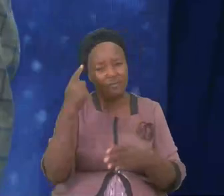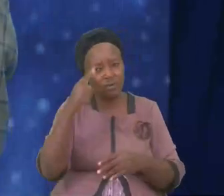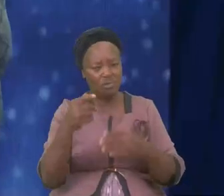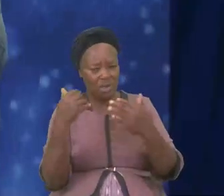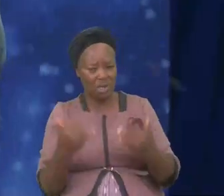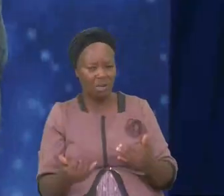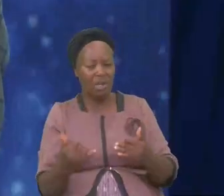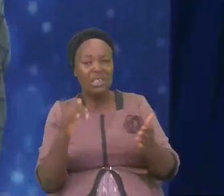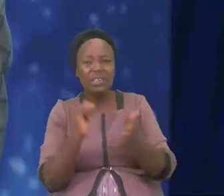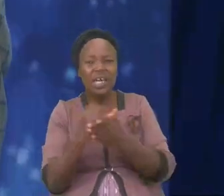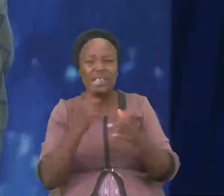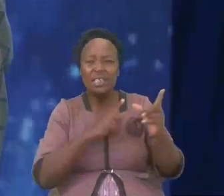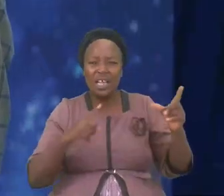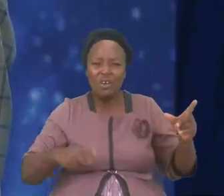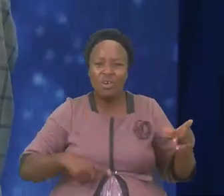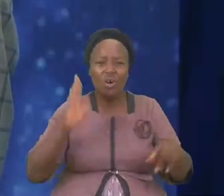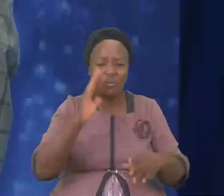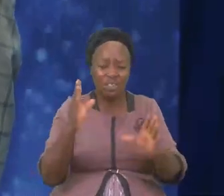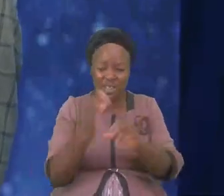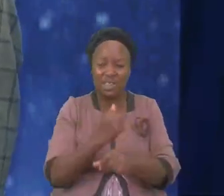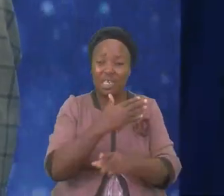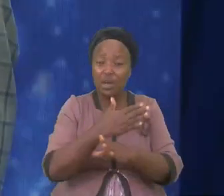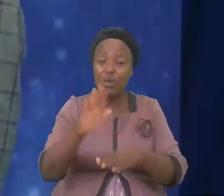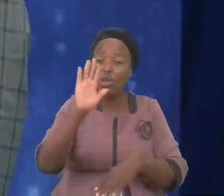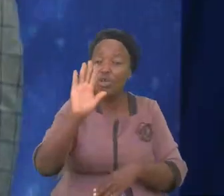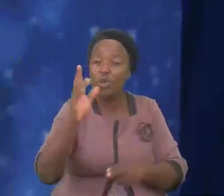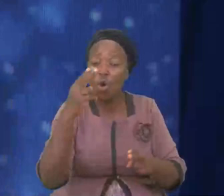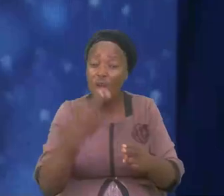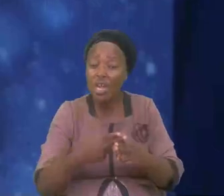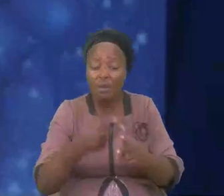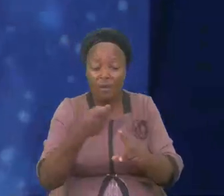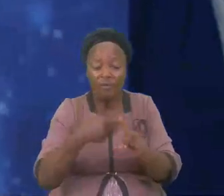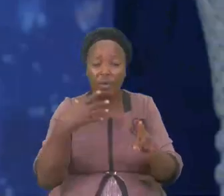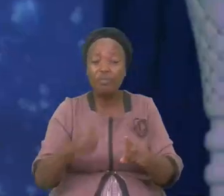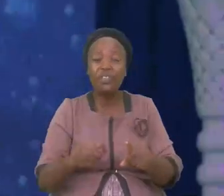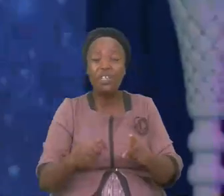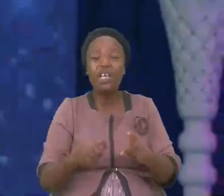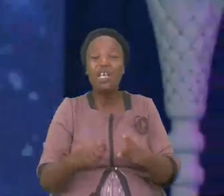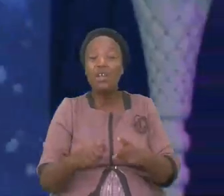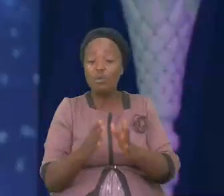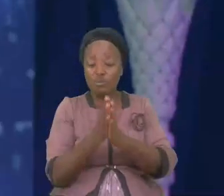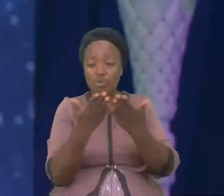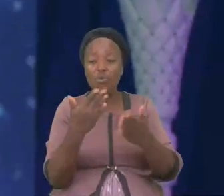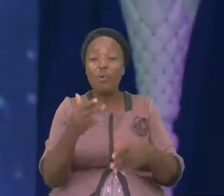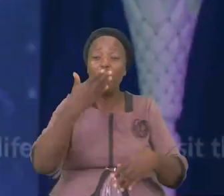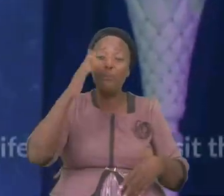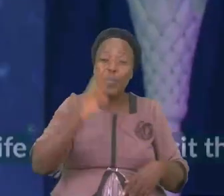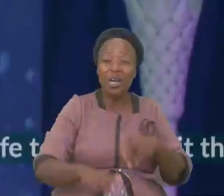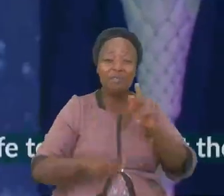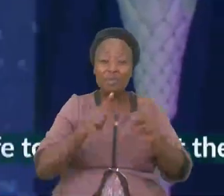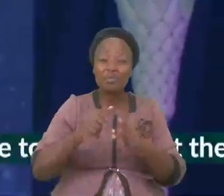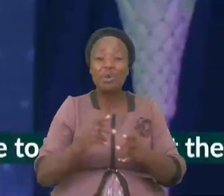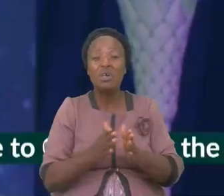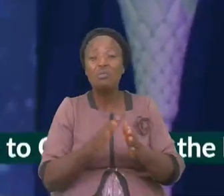maintenant. Le Seigneur ôtera ton nom du livre des criminels, du livre des